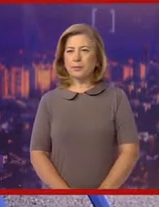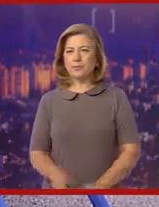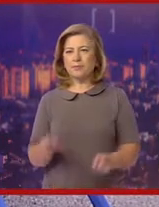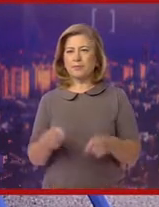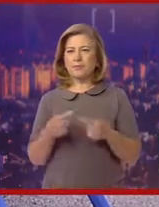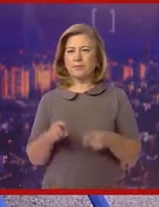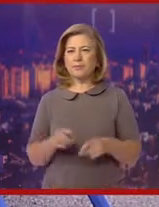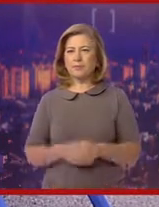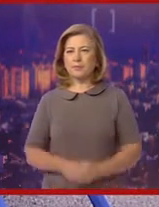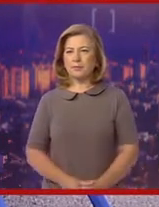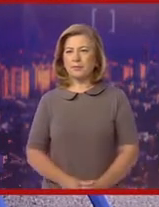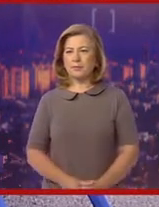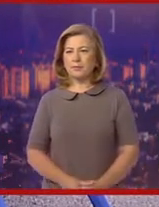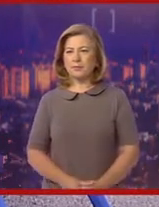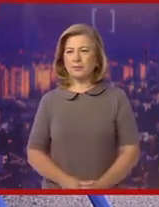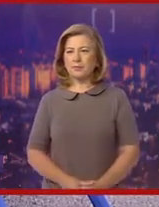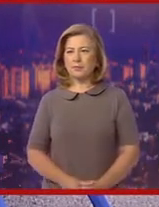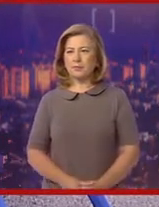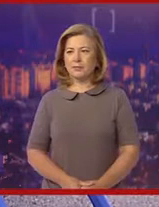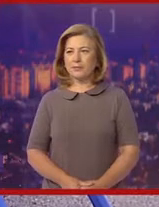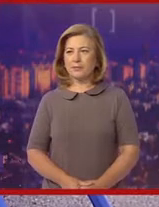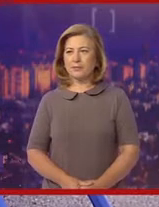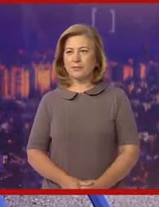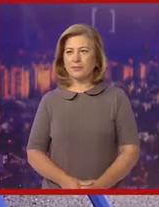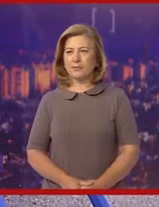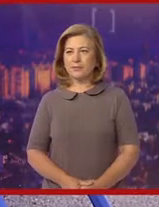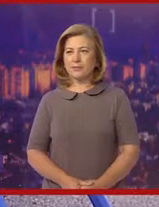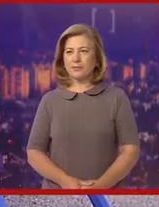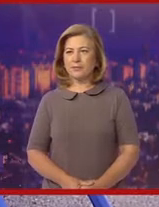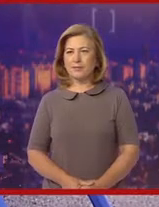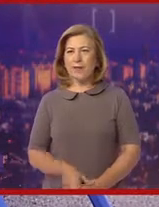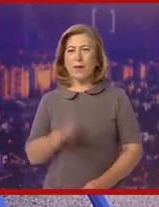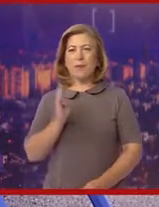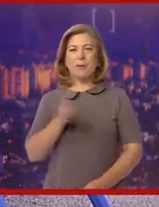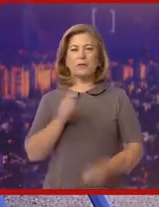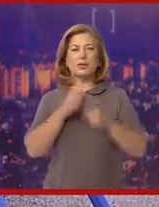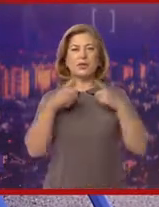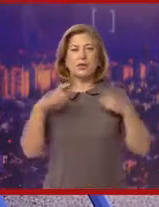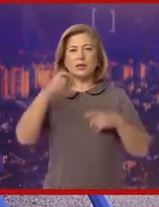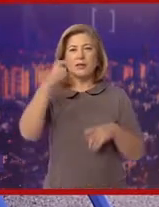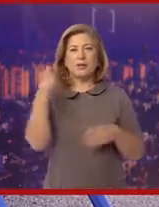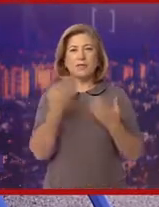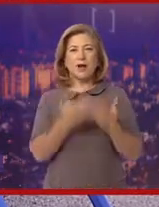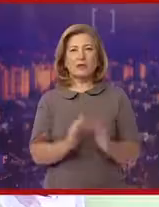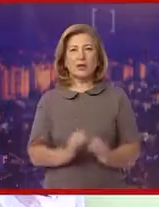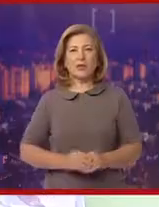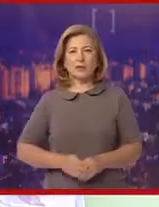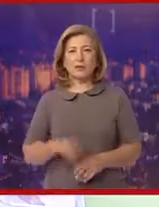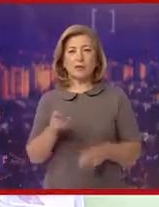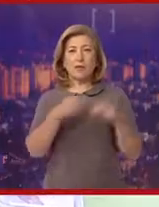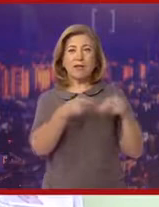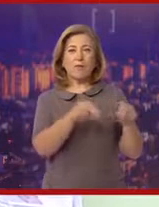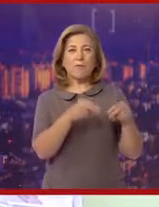degețelele și învârtim moriștile. 14 grădinițe de vară din București s-au deschis. Este vestea